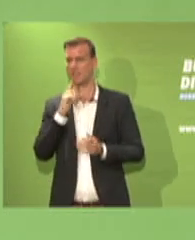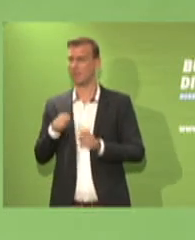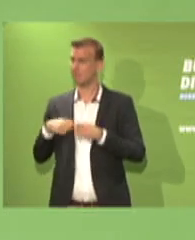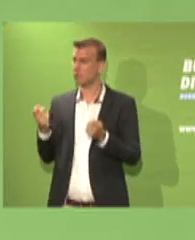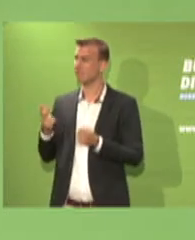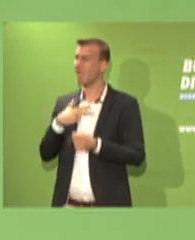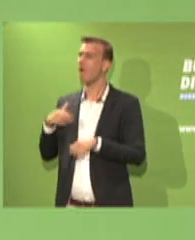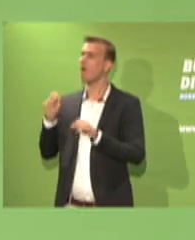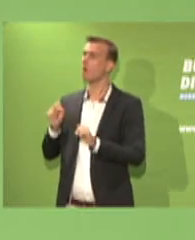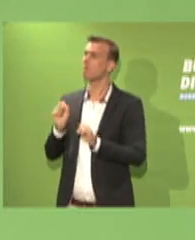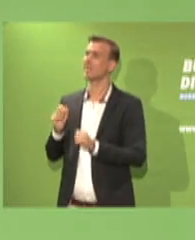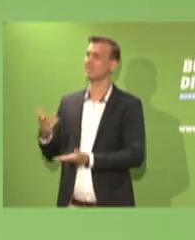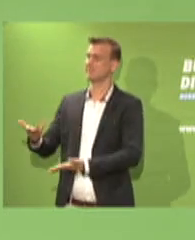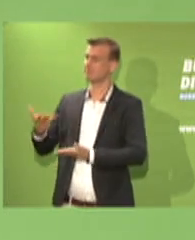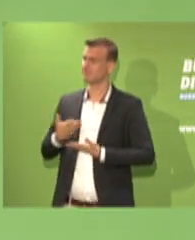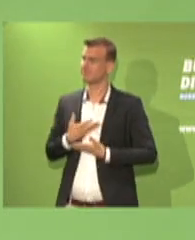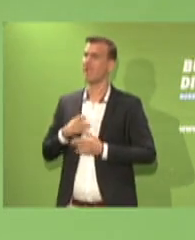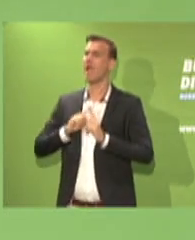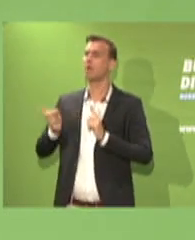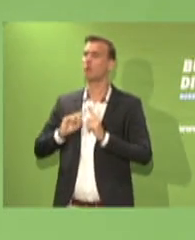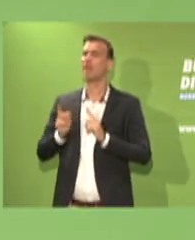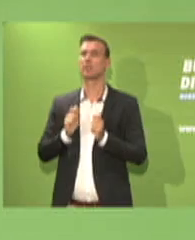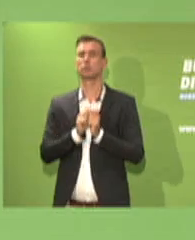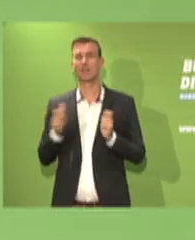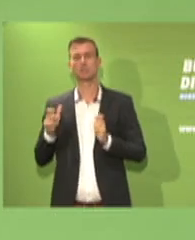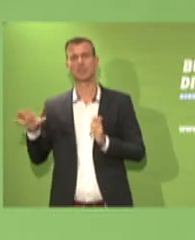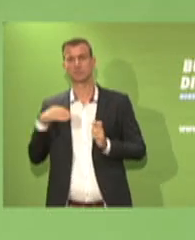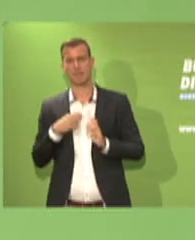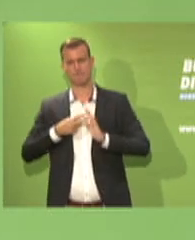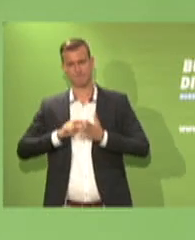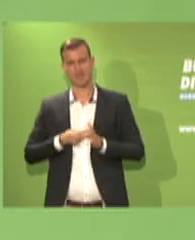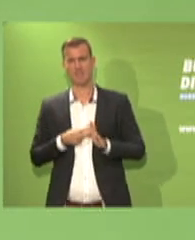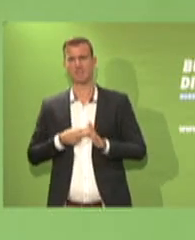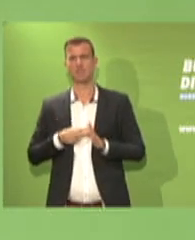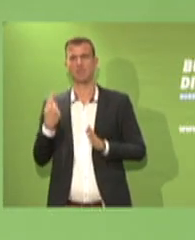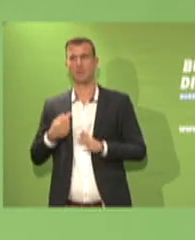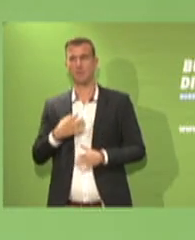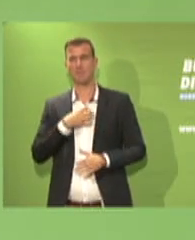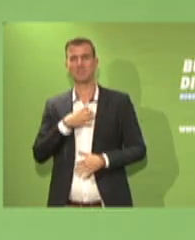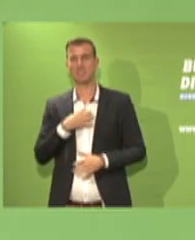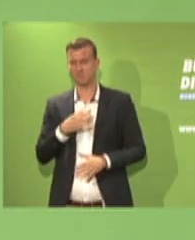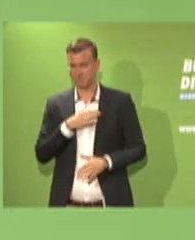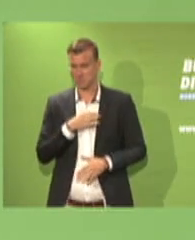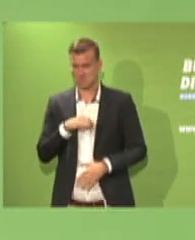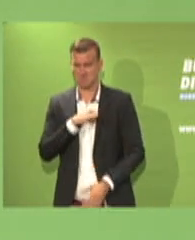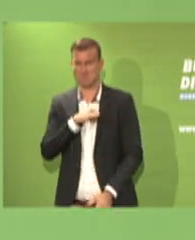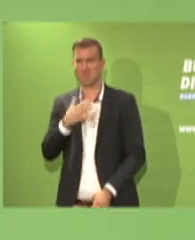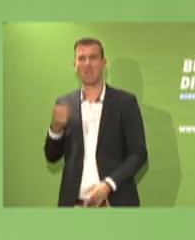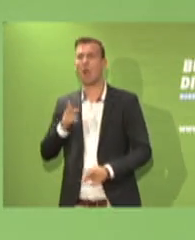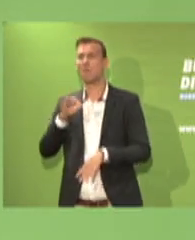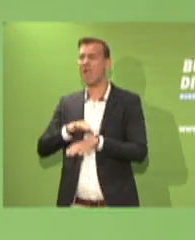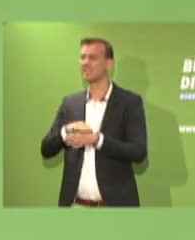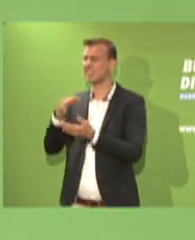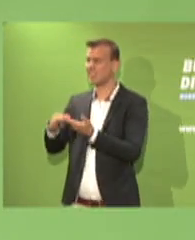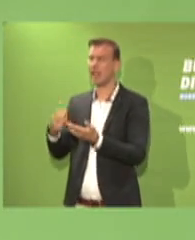die Kompetenzen bekämen, ambulant und stationär gemeinsam zu planen. Denn uns ist das als Patienten wurscht, ob das der niedergelassene Arzt ist